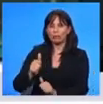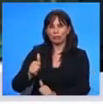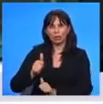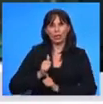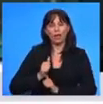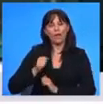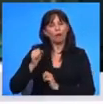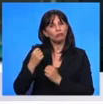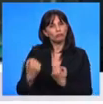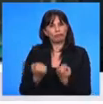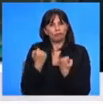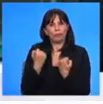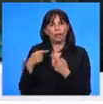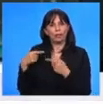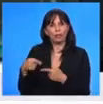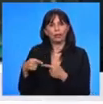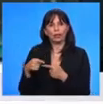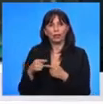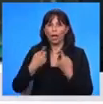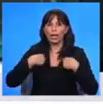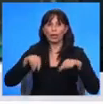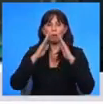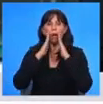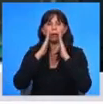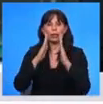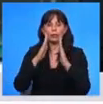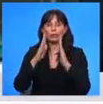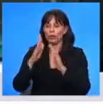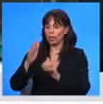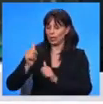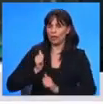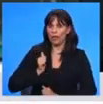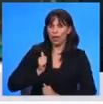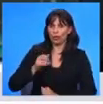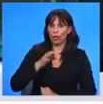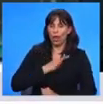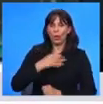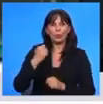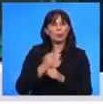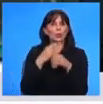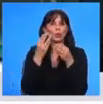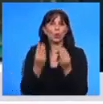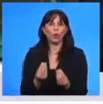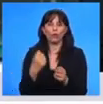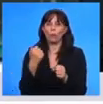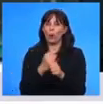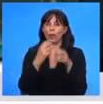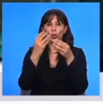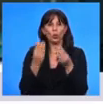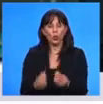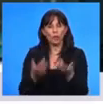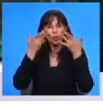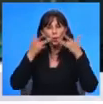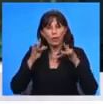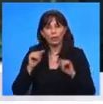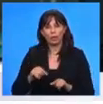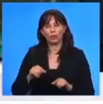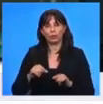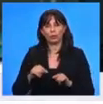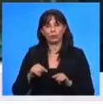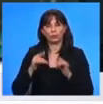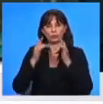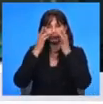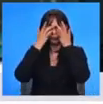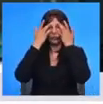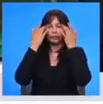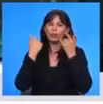רוצים להאמין, אנחנו מאמינים שיש לנו צבא שעושה בטוב, שפועל בטוב לטובתנו. אז אני